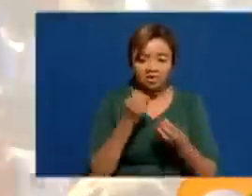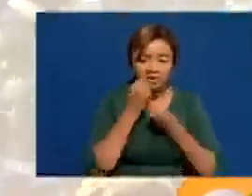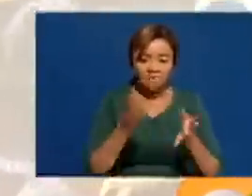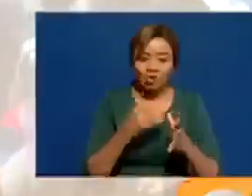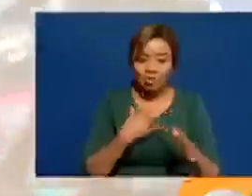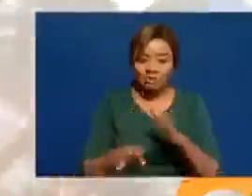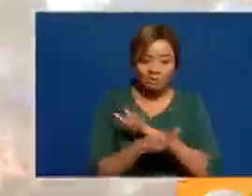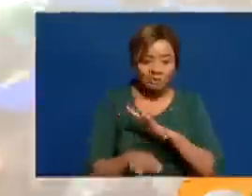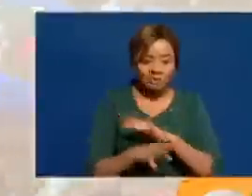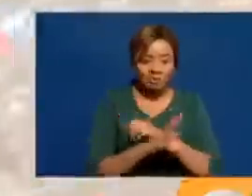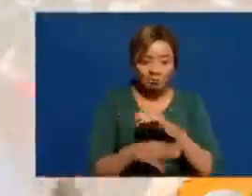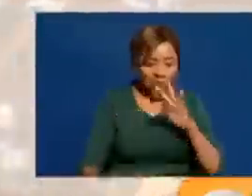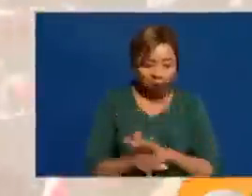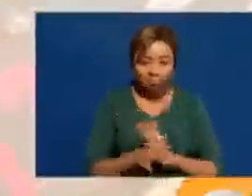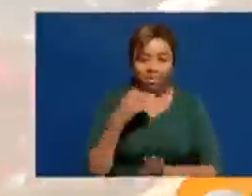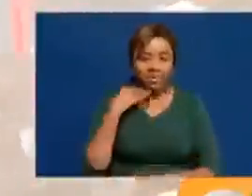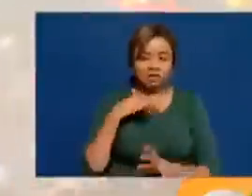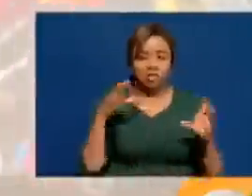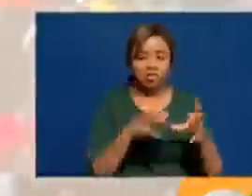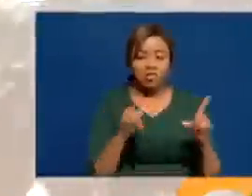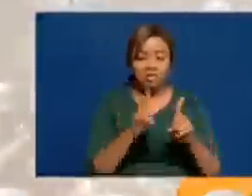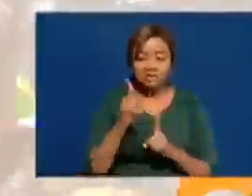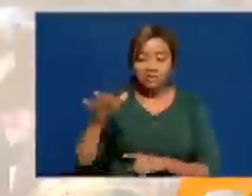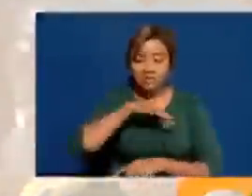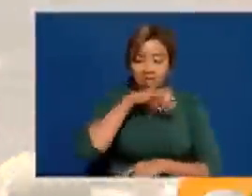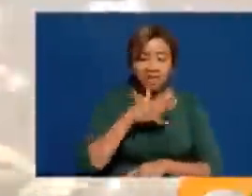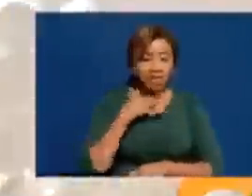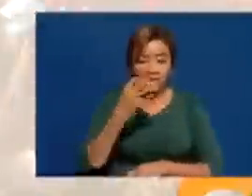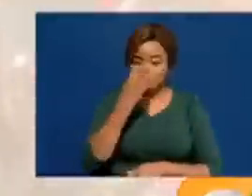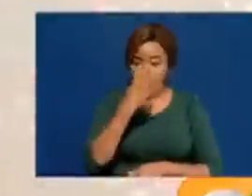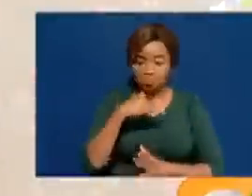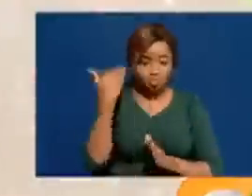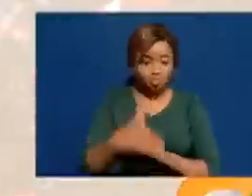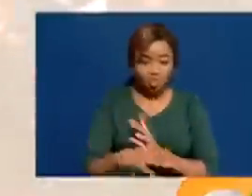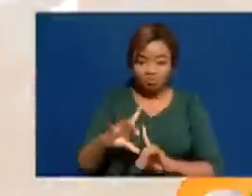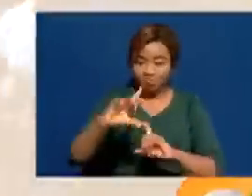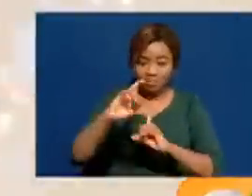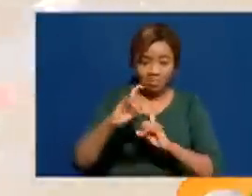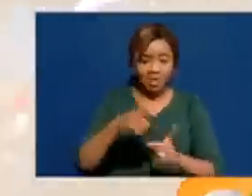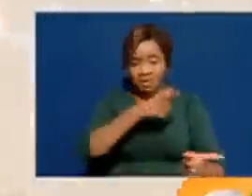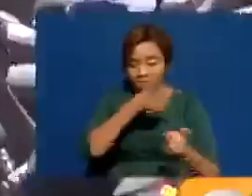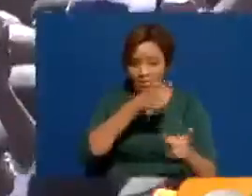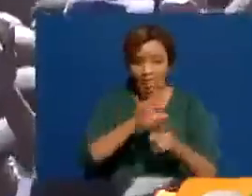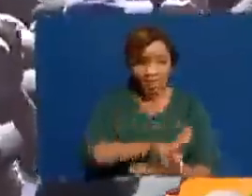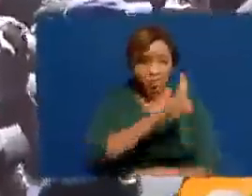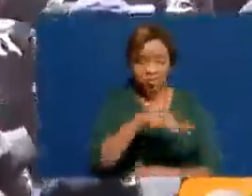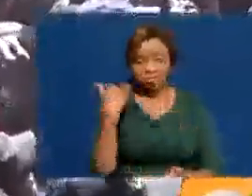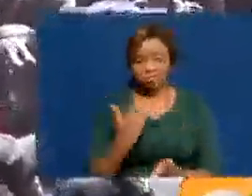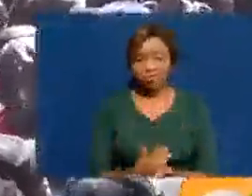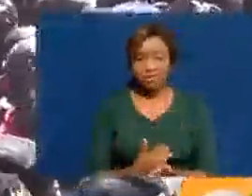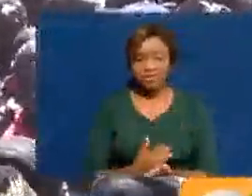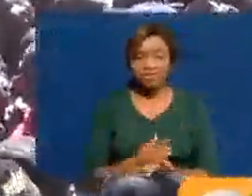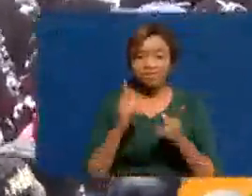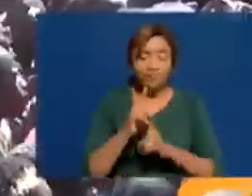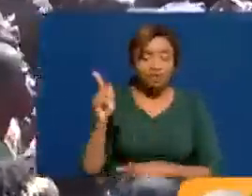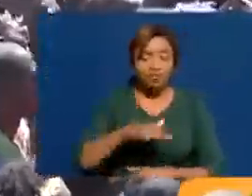gani? Odinga aidha anamtaka Rais William Ruto kukoma kumuingilia Rais mstaafu Uhuru Kenyatta. Kinara huyo wa